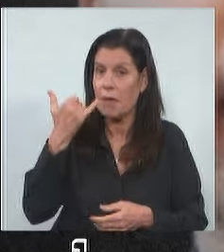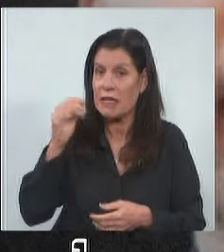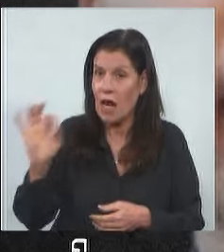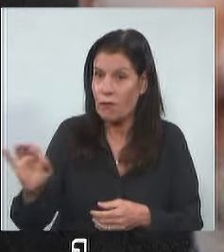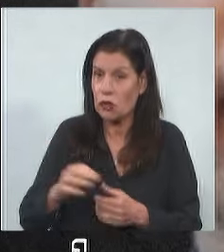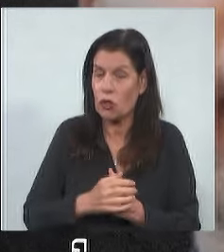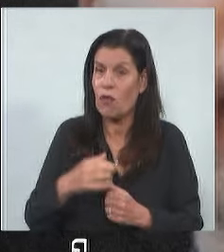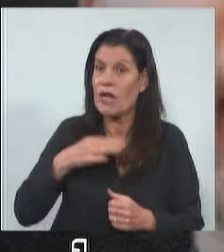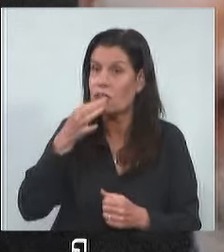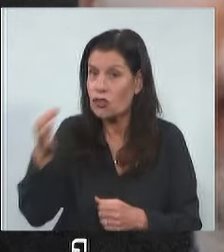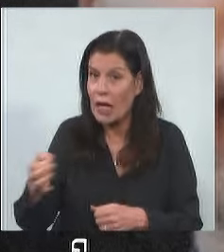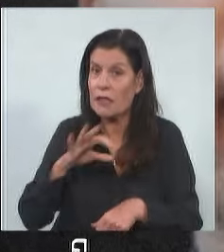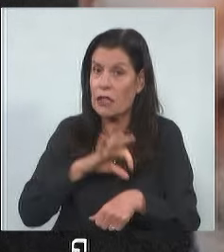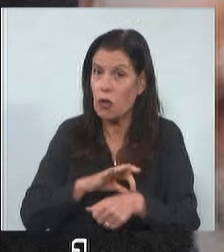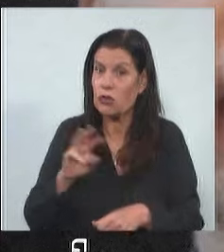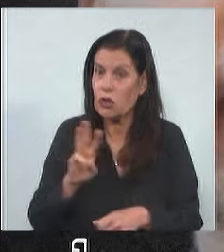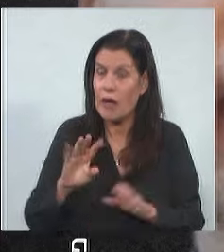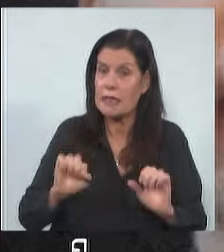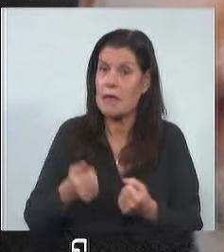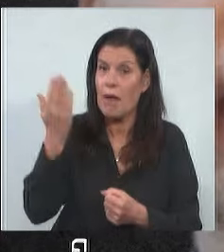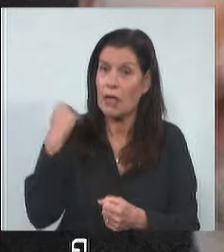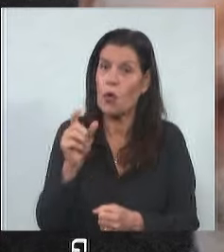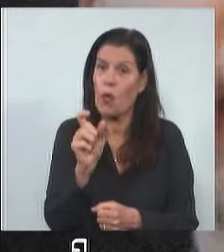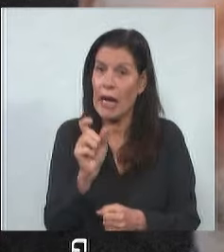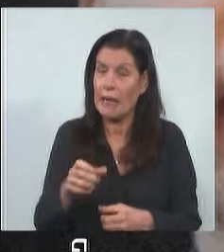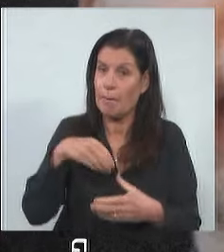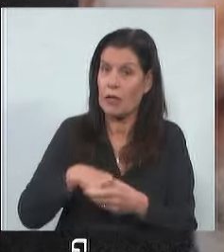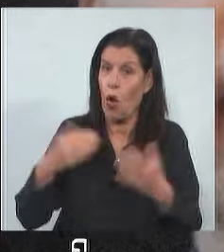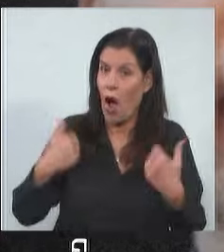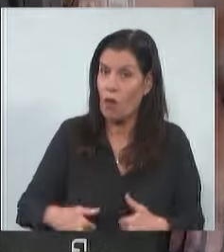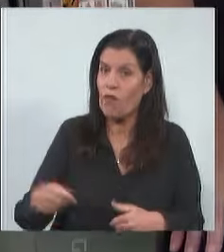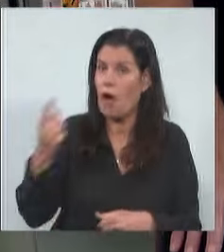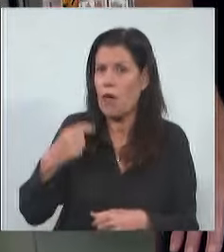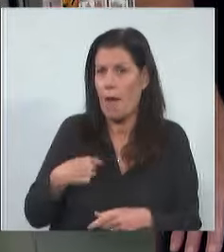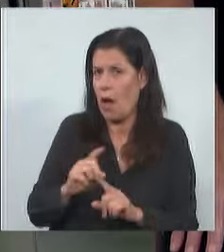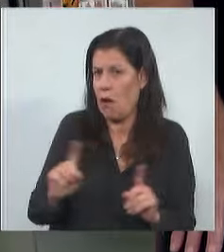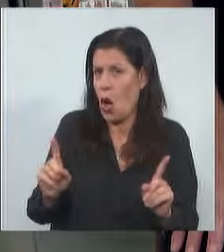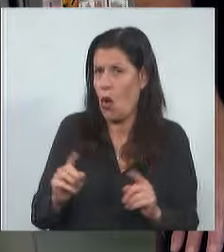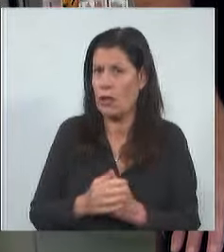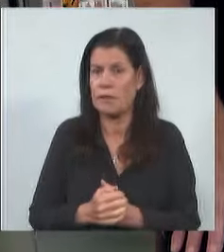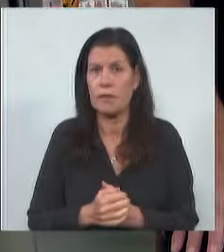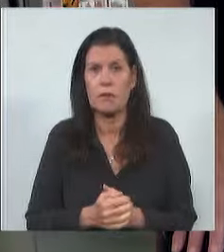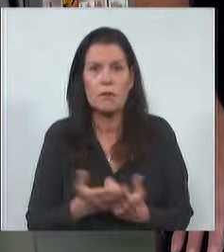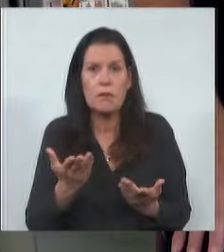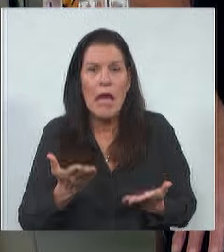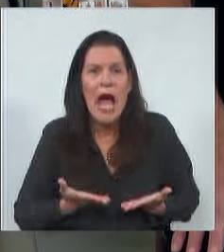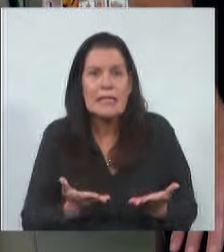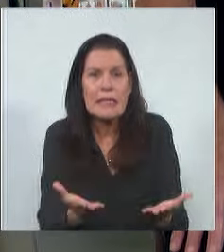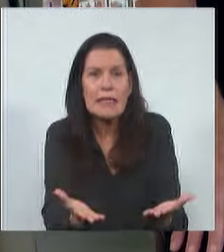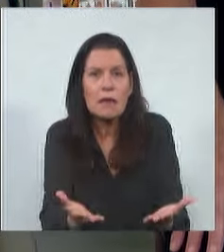דוקטור שוורץ אם היו כלים בגופה, והוא ענה לי בשלילה. עשיתי היה פה, עשיתי היה אצלהם